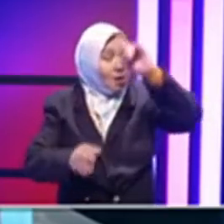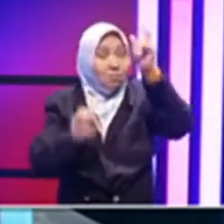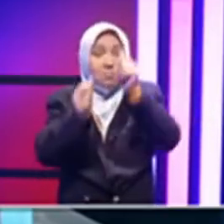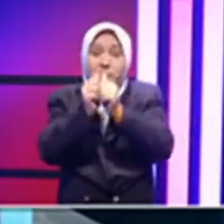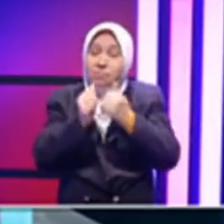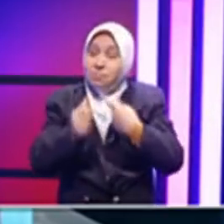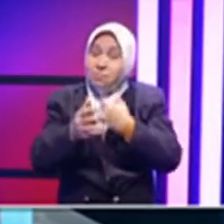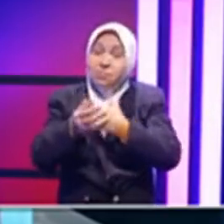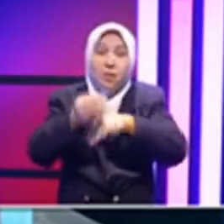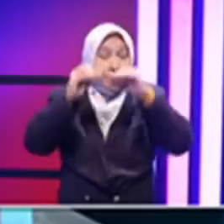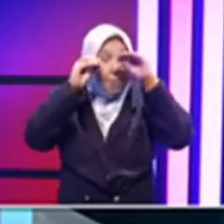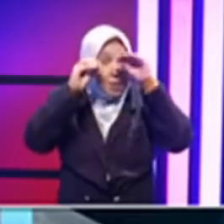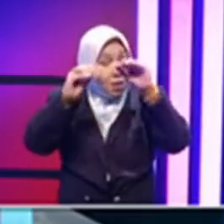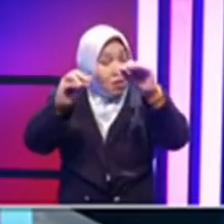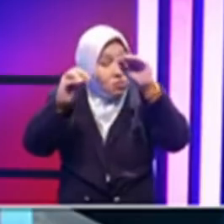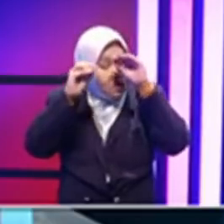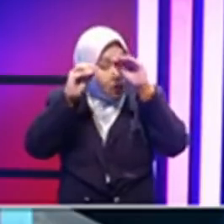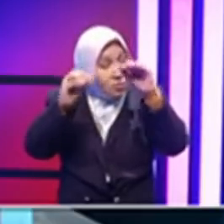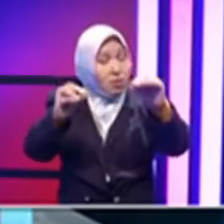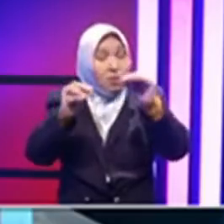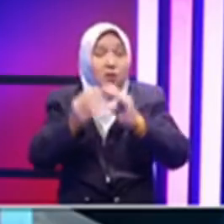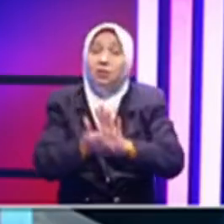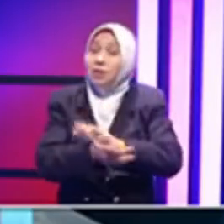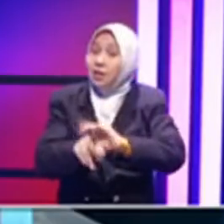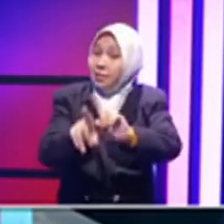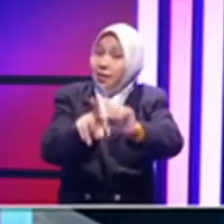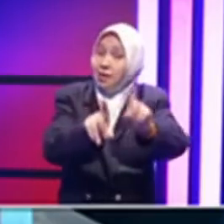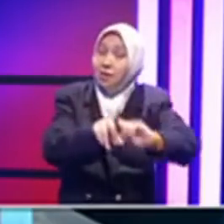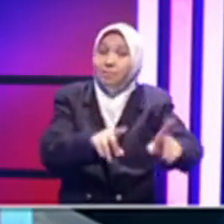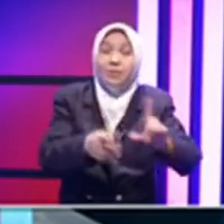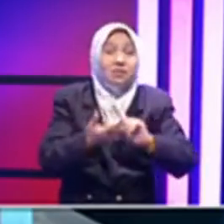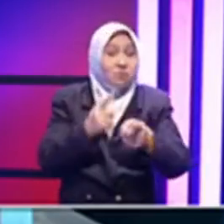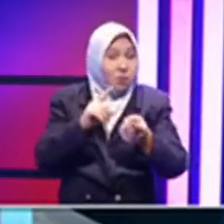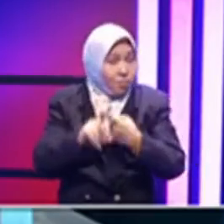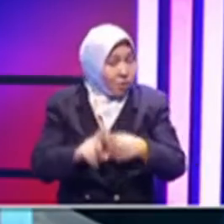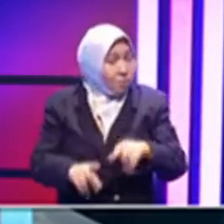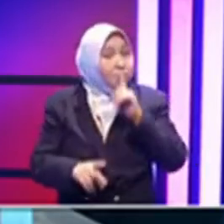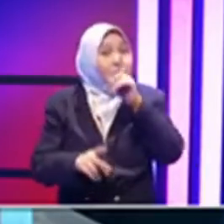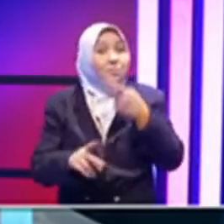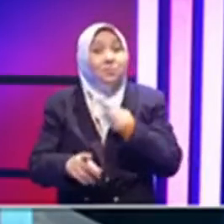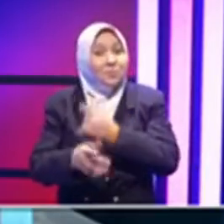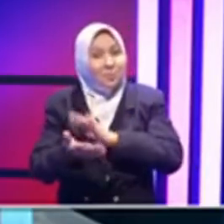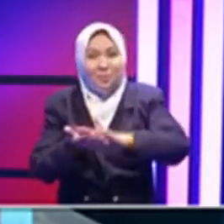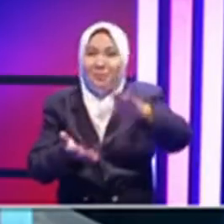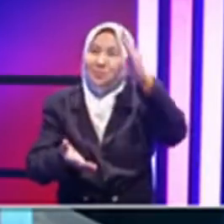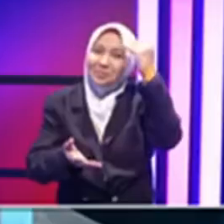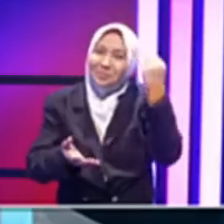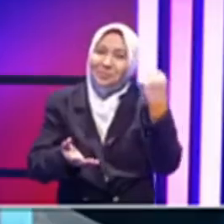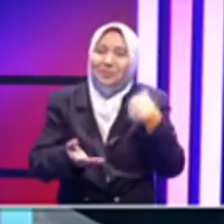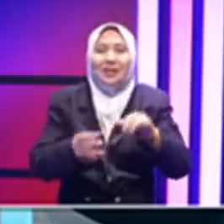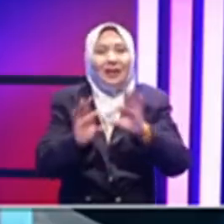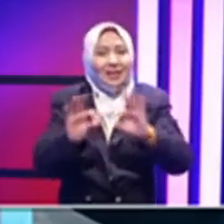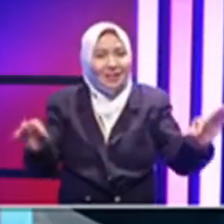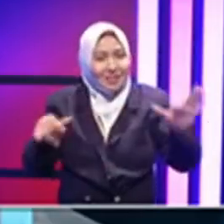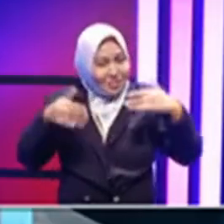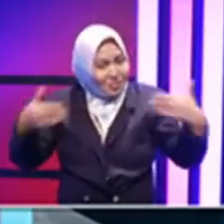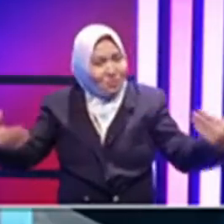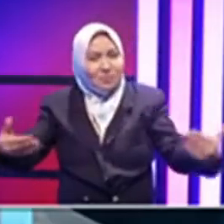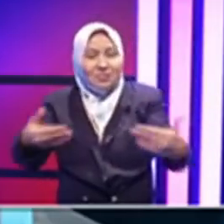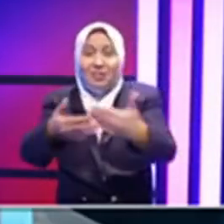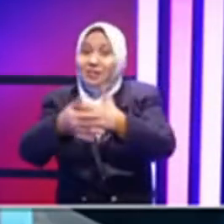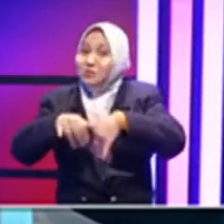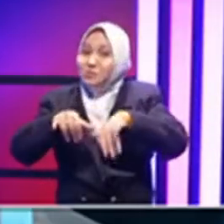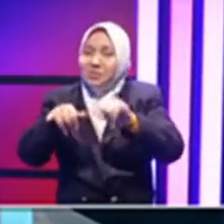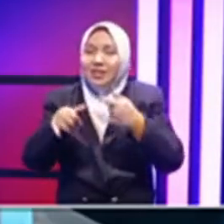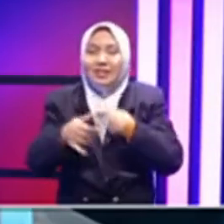mendapatkan pengajaran, pengajaran, ibrah dan sebagainya. Baik sahabat-sahabat, pastinya kita nak belajar lagi ayat seterusnya. Namun sebelum tu kita